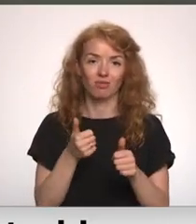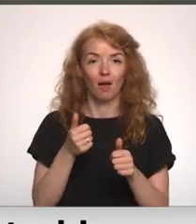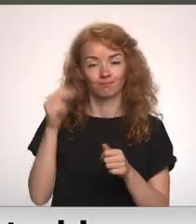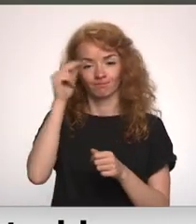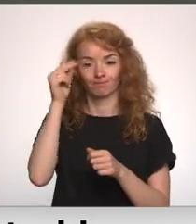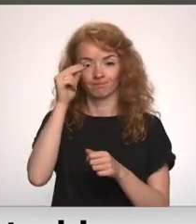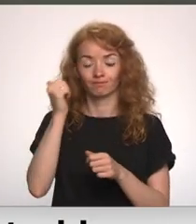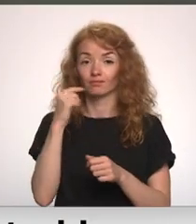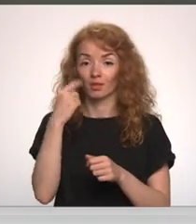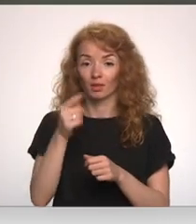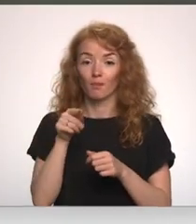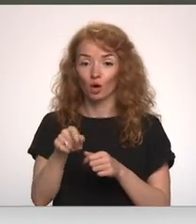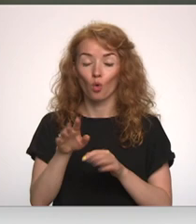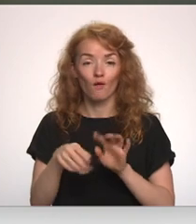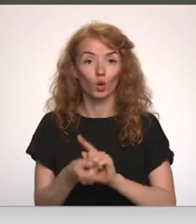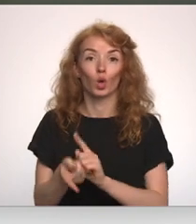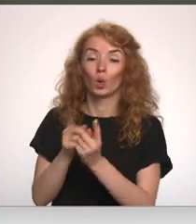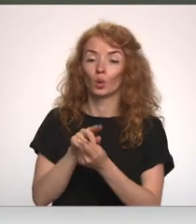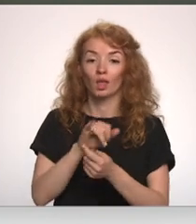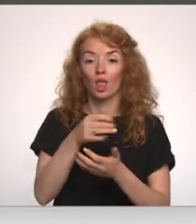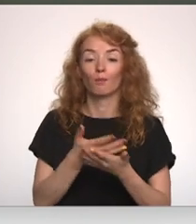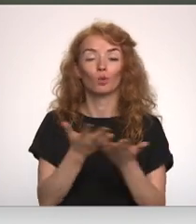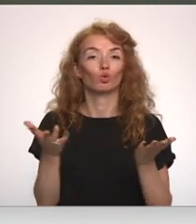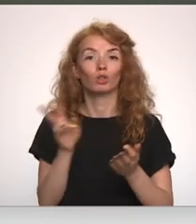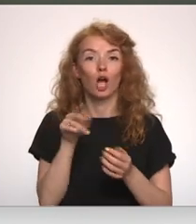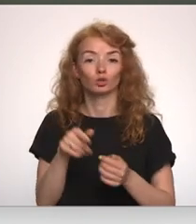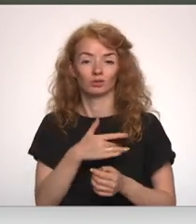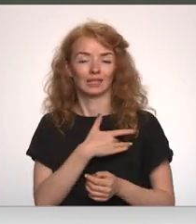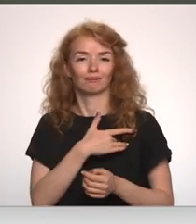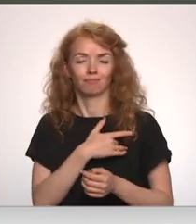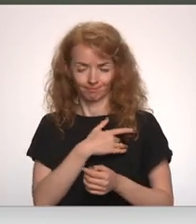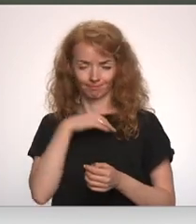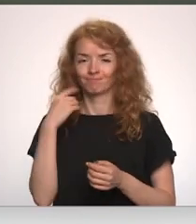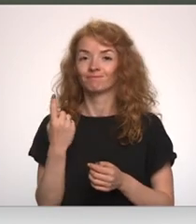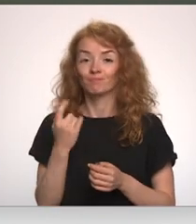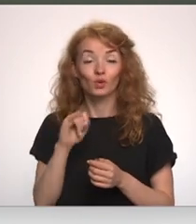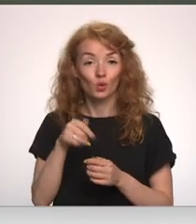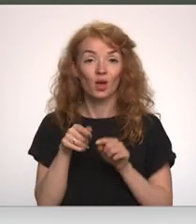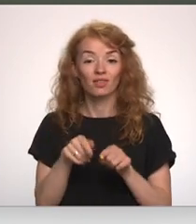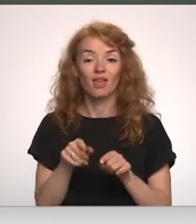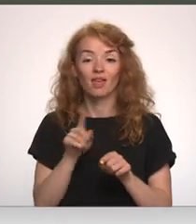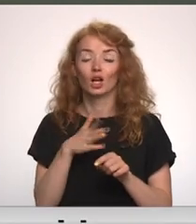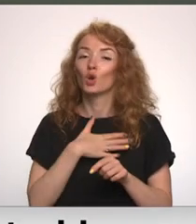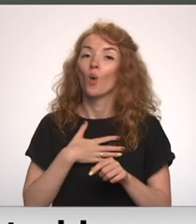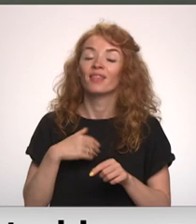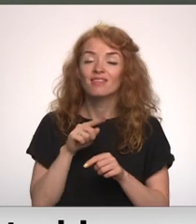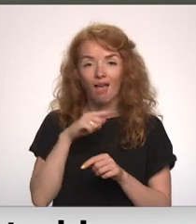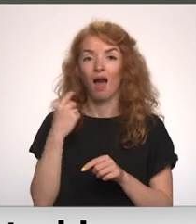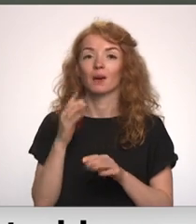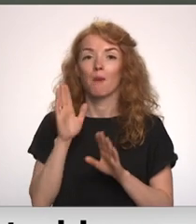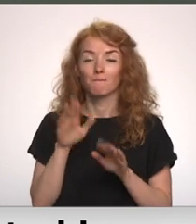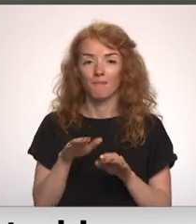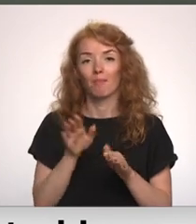Par akapella dziedātāju var kļūt ikviens, kurš tiešām to sirdī vēlas, jo te jau tā lieta, ka ir ļoti jāgrib būt par